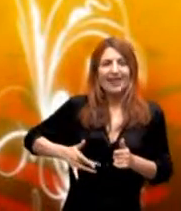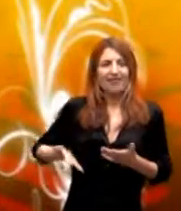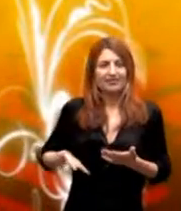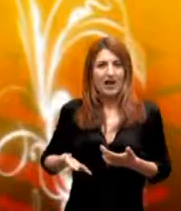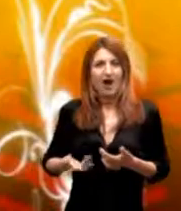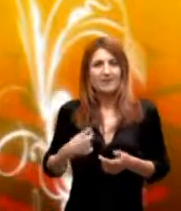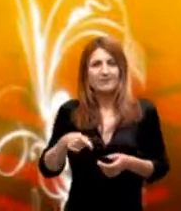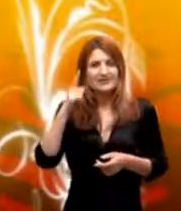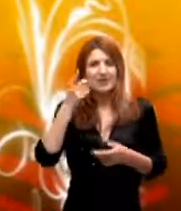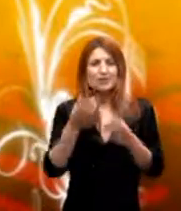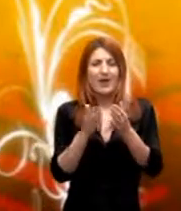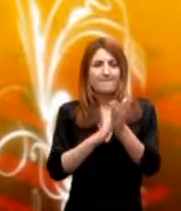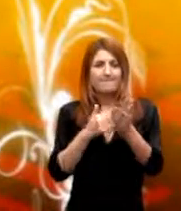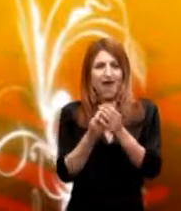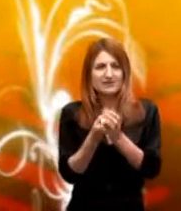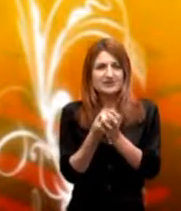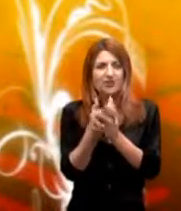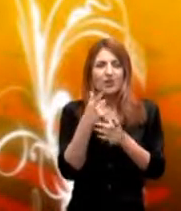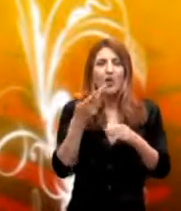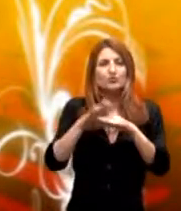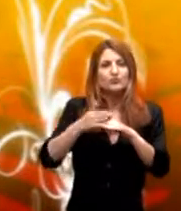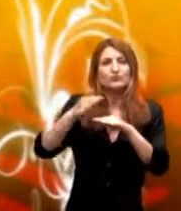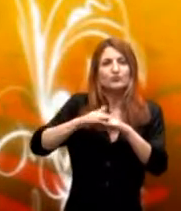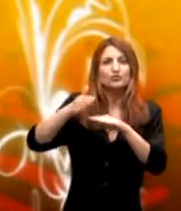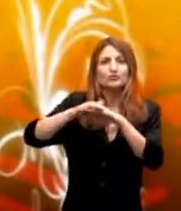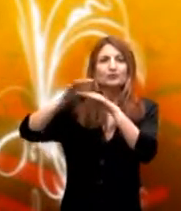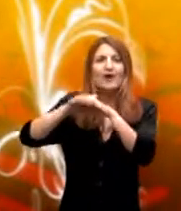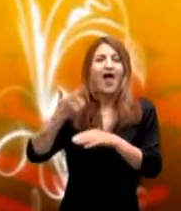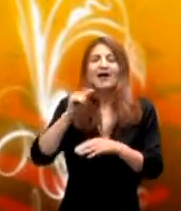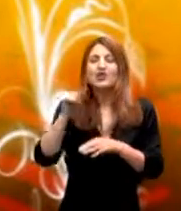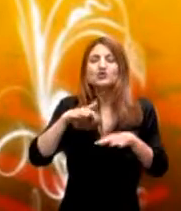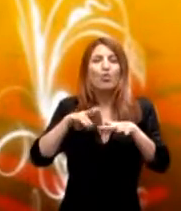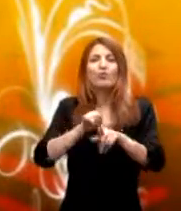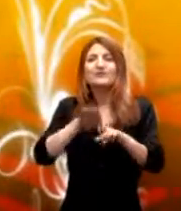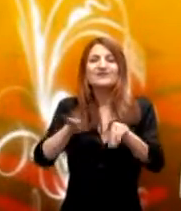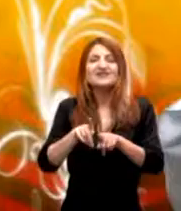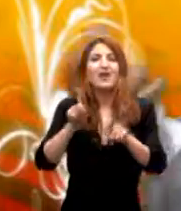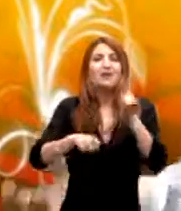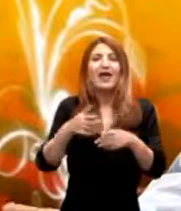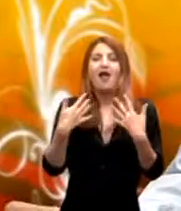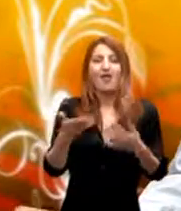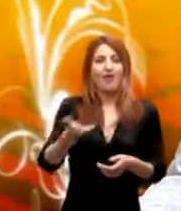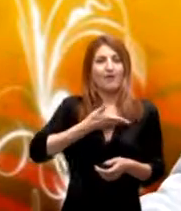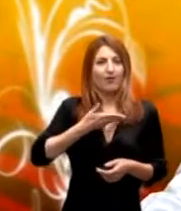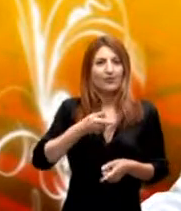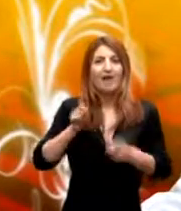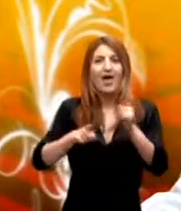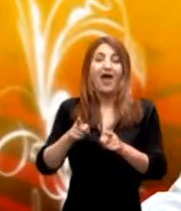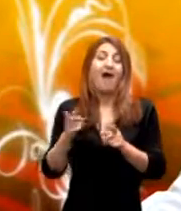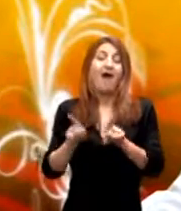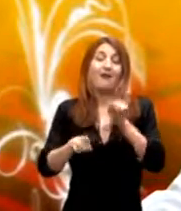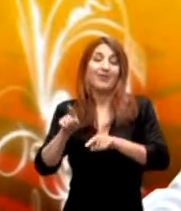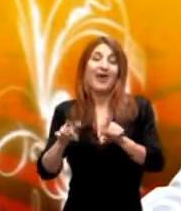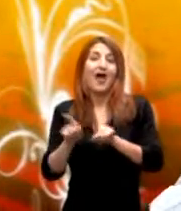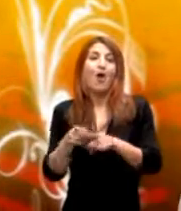znamo, kad se mas stvara, ona se skuplja. I nisu svi ljudi isti. Neki će lakše nakupiti, kao što će neki lakše smršaviti.